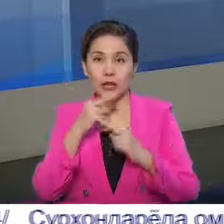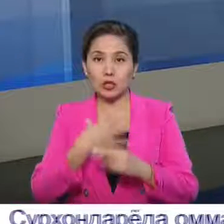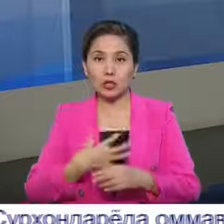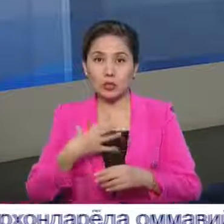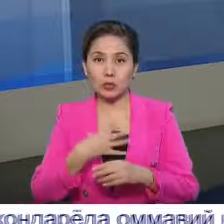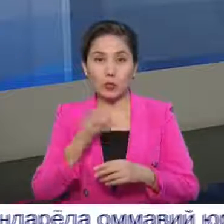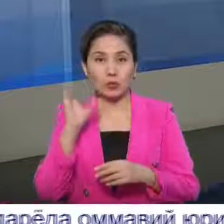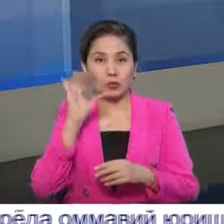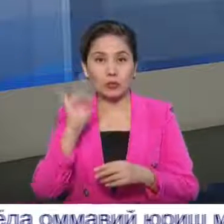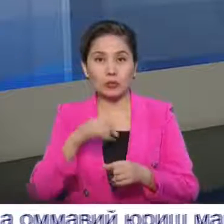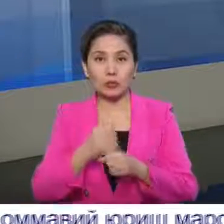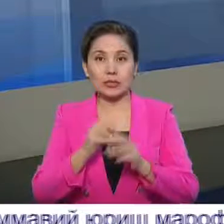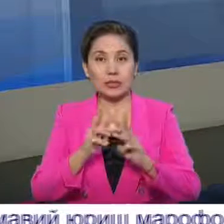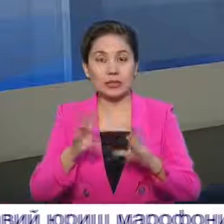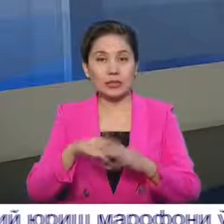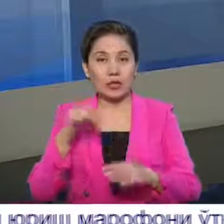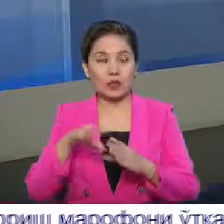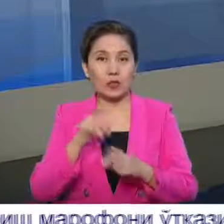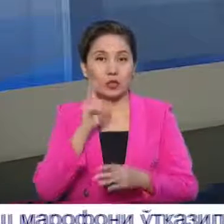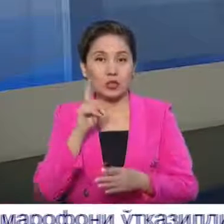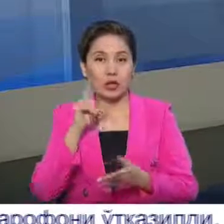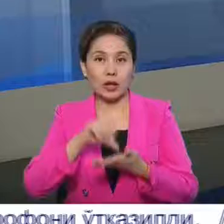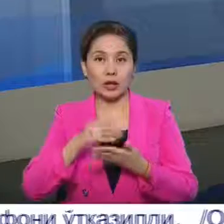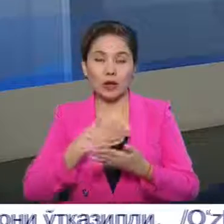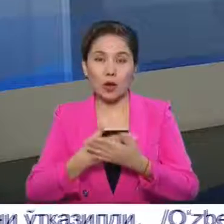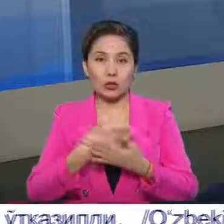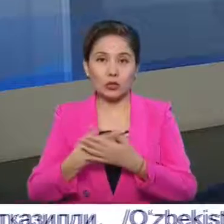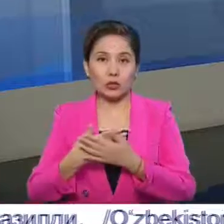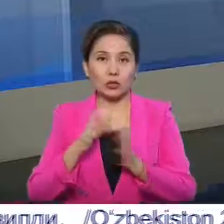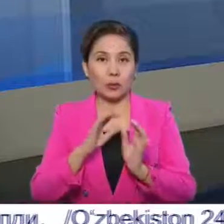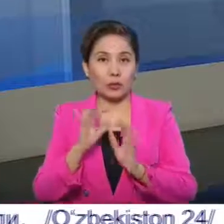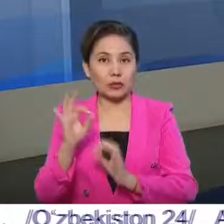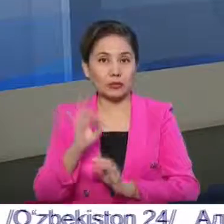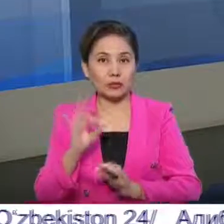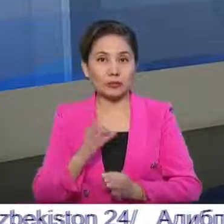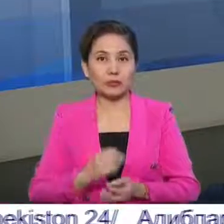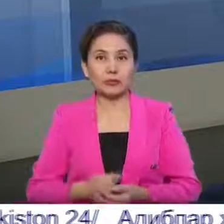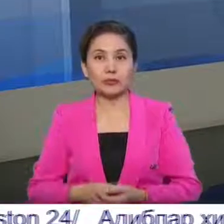O'zbekiston Respublikasi prezidenti saylovida yoshlarning faol ishtirokini ta'minlashga qaratildi.